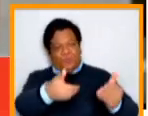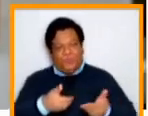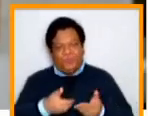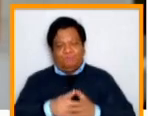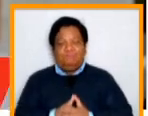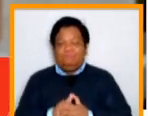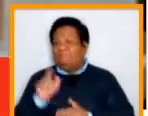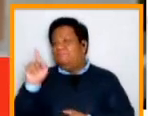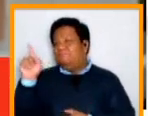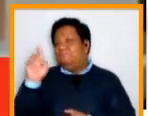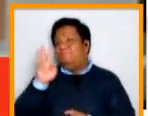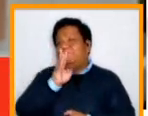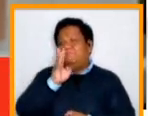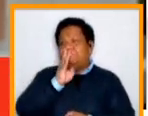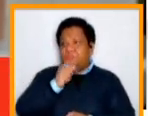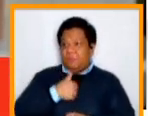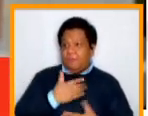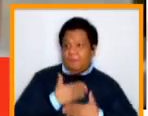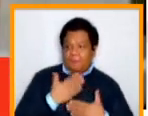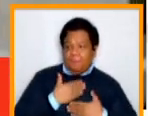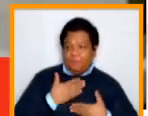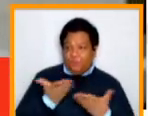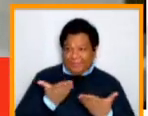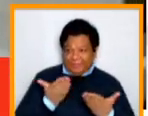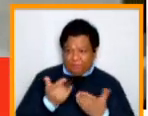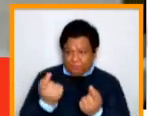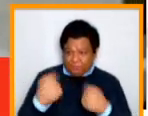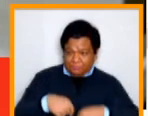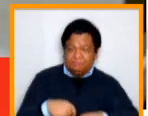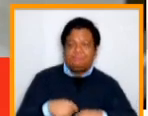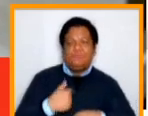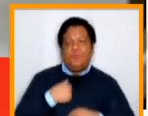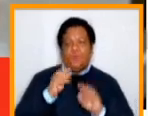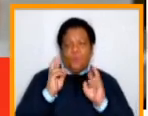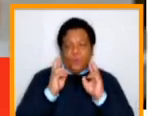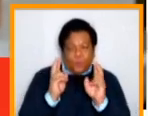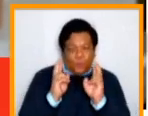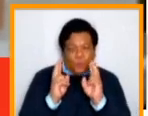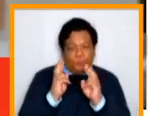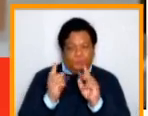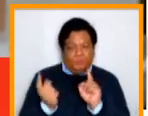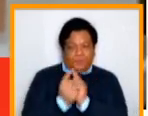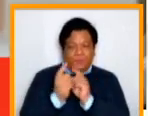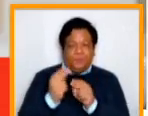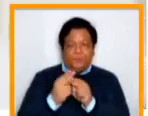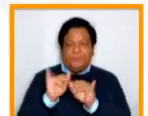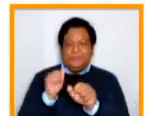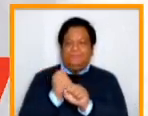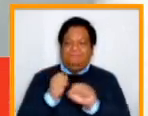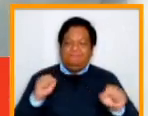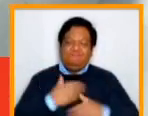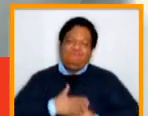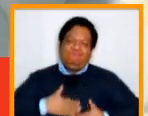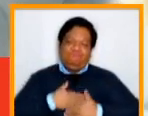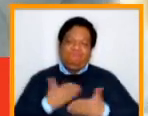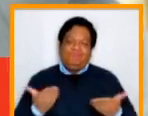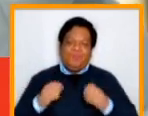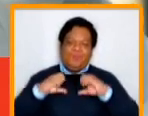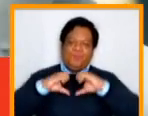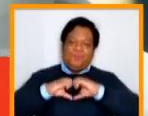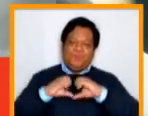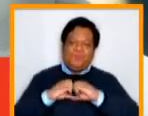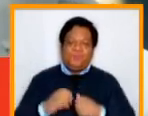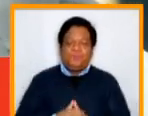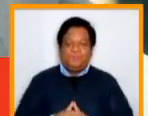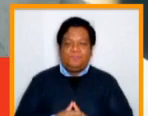na nandito ka na and I hope na magkita tayo soon, no? Mag-ingat ka and enjoy mo lang maging Kapuso. Alam niyo rin naman na mas masarap